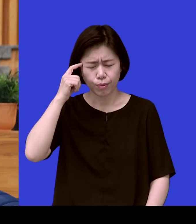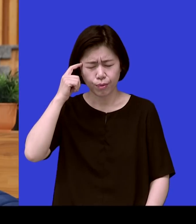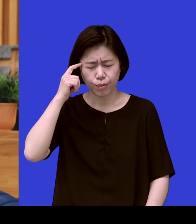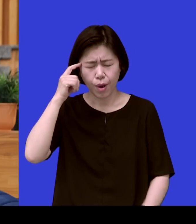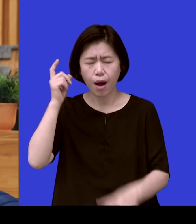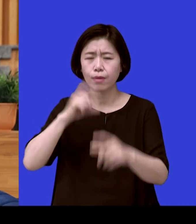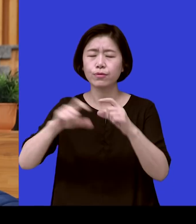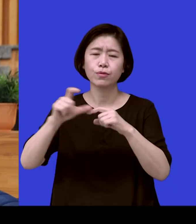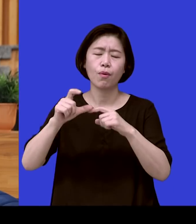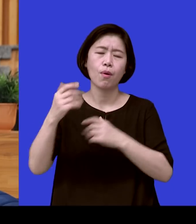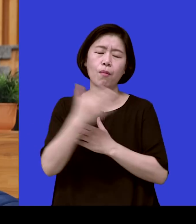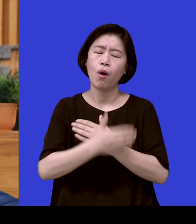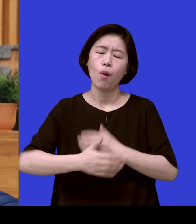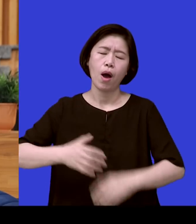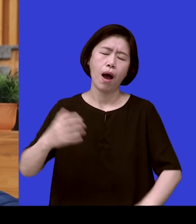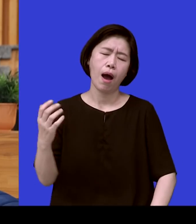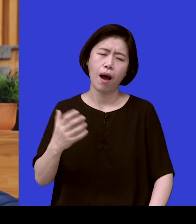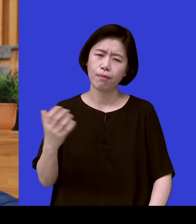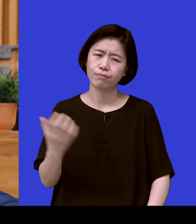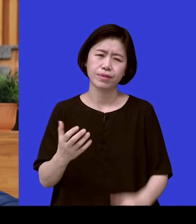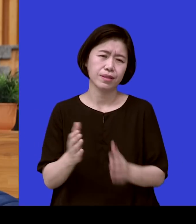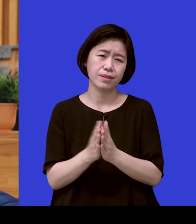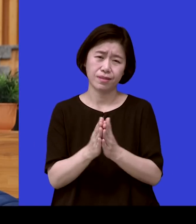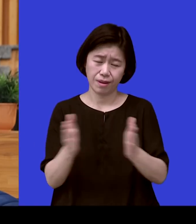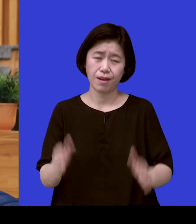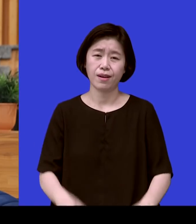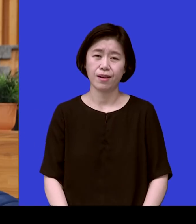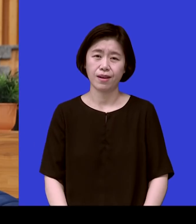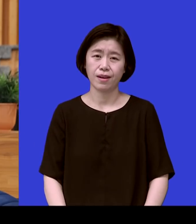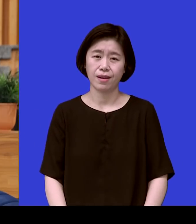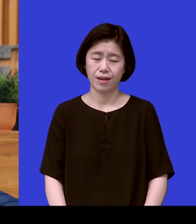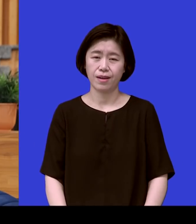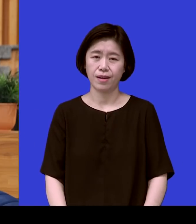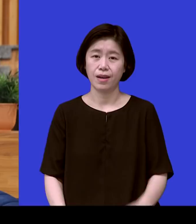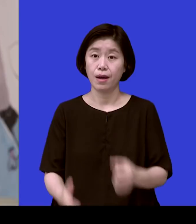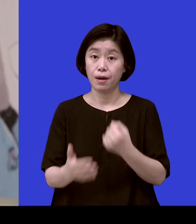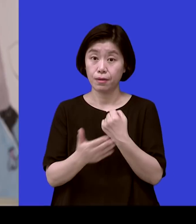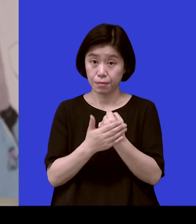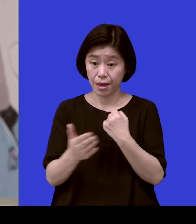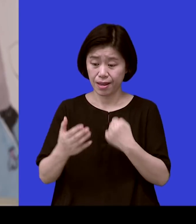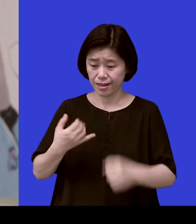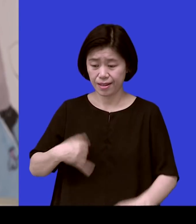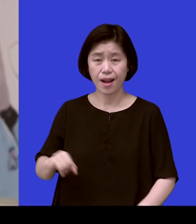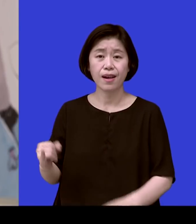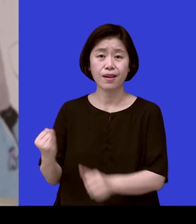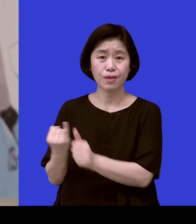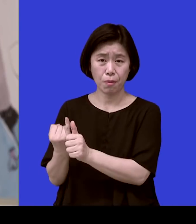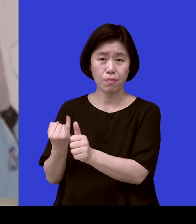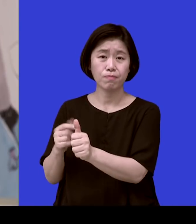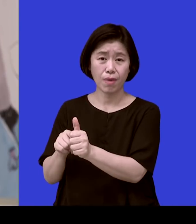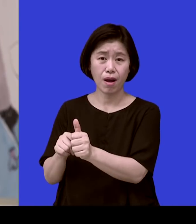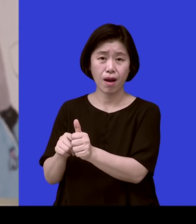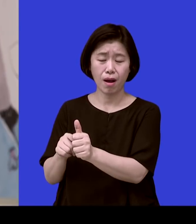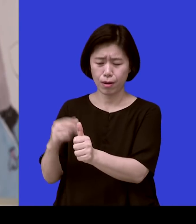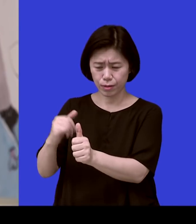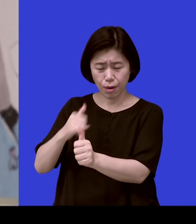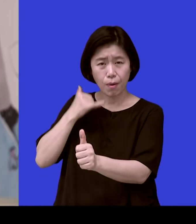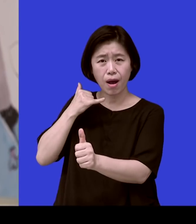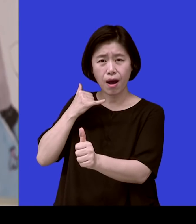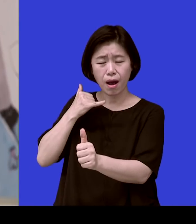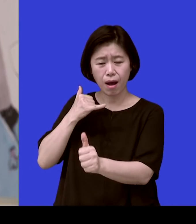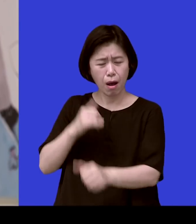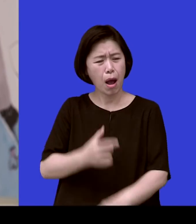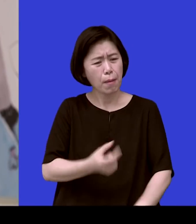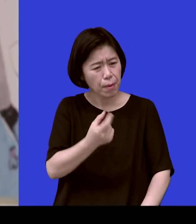예. 굉장히 아파서 그렇죠. 사위가 빨리 오시라고 해서 예. 제가 일주일 만에 오기는 했는데